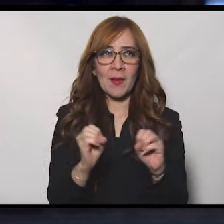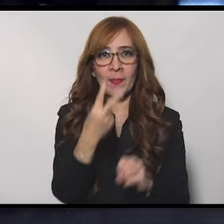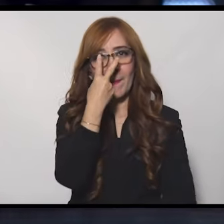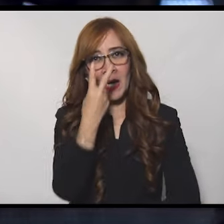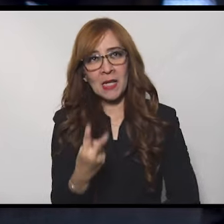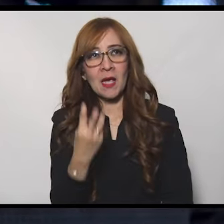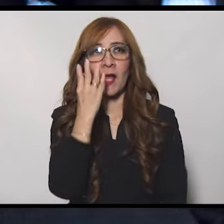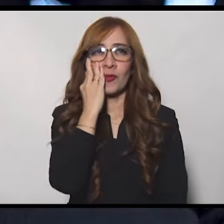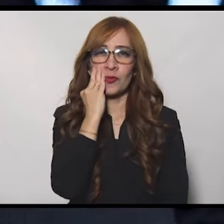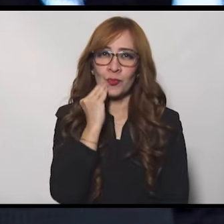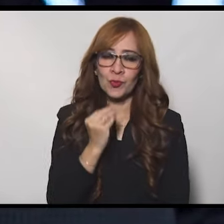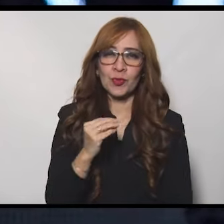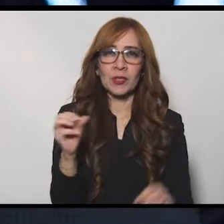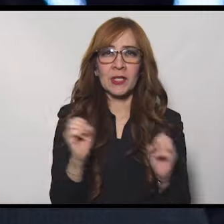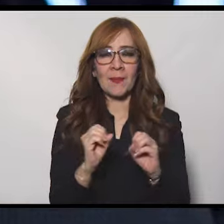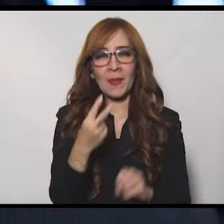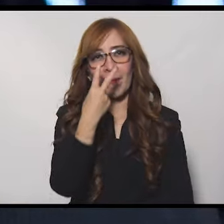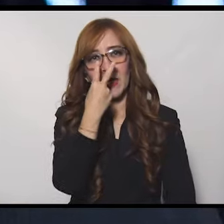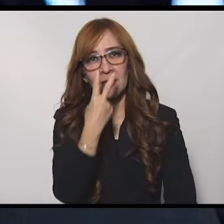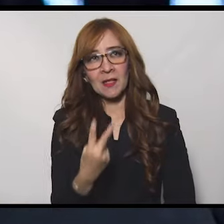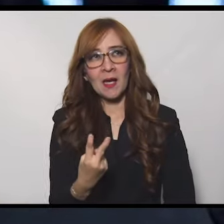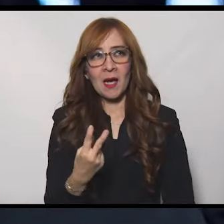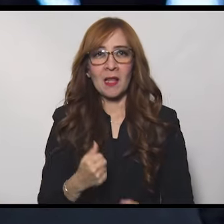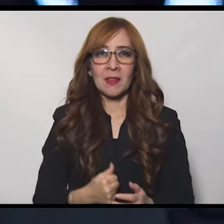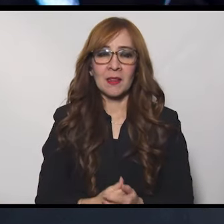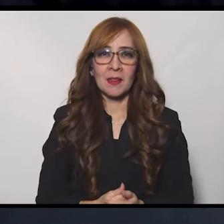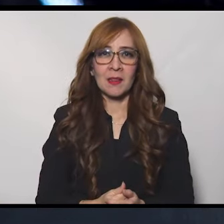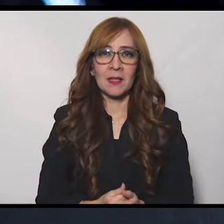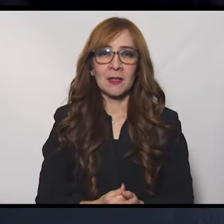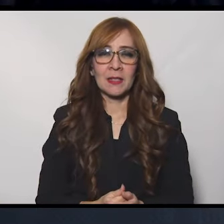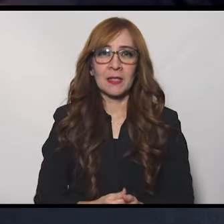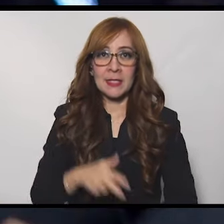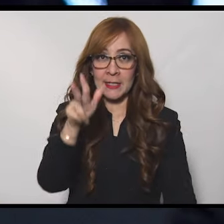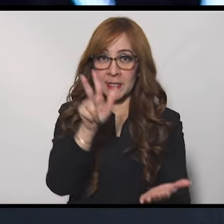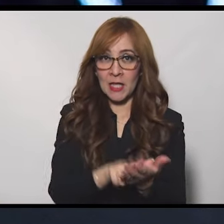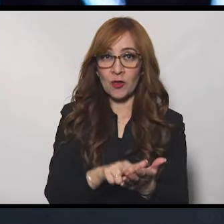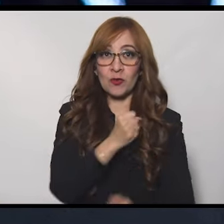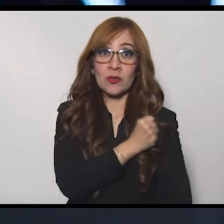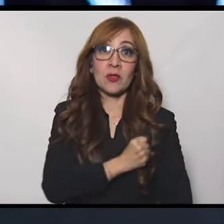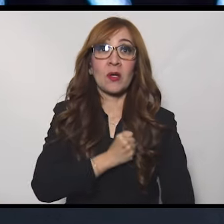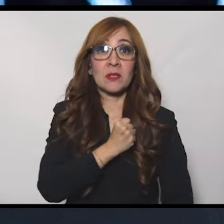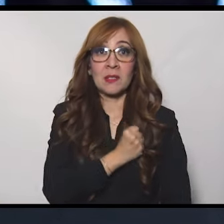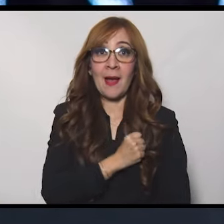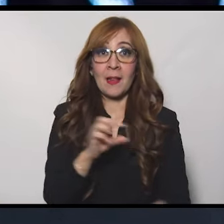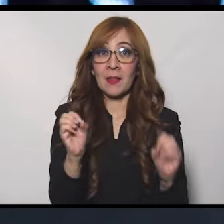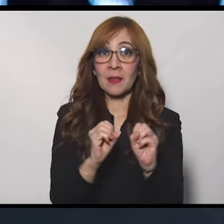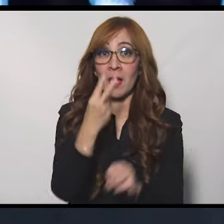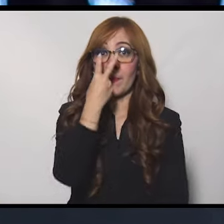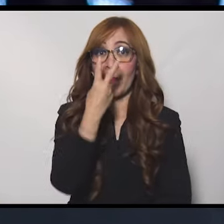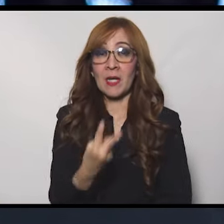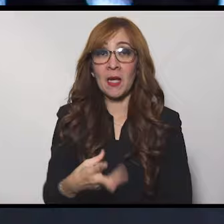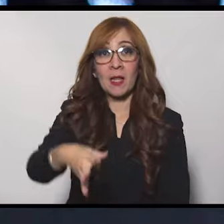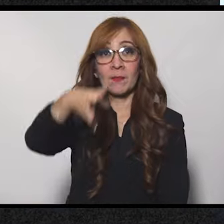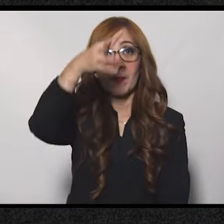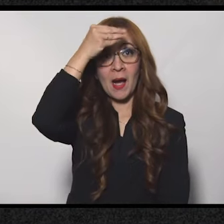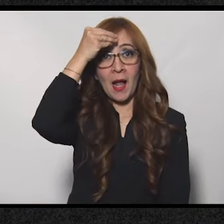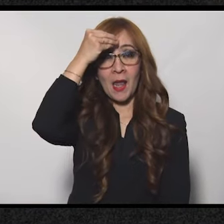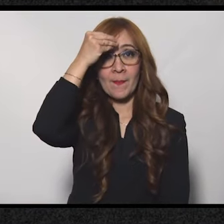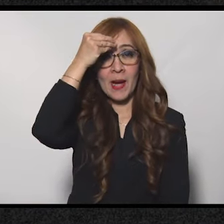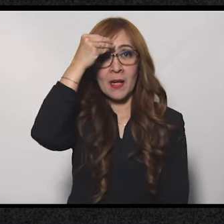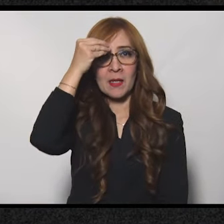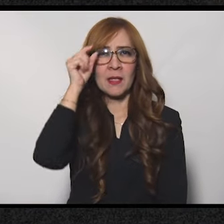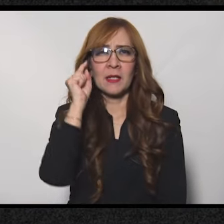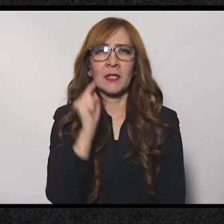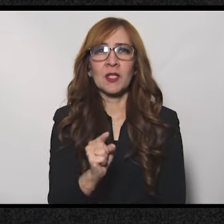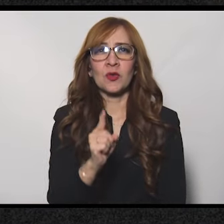memandang umur, tanpa memandang status sosial, tanpa memandang pengalaman, satu